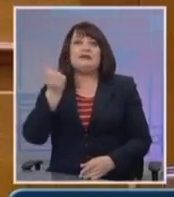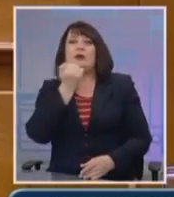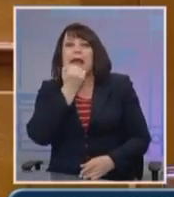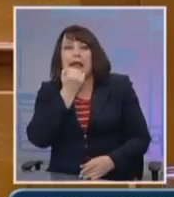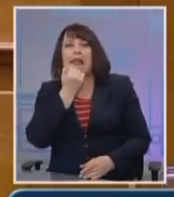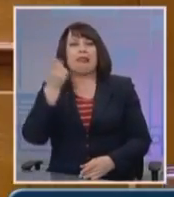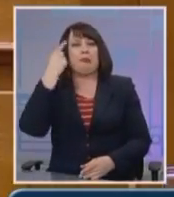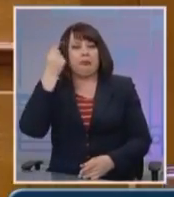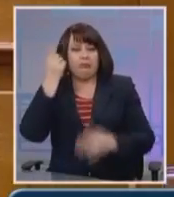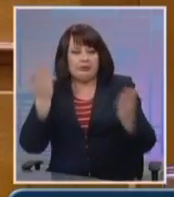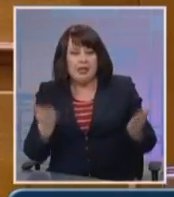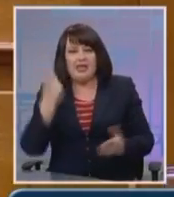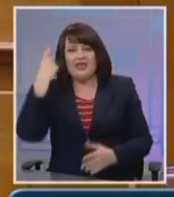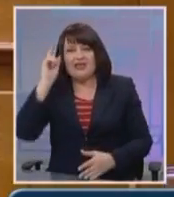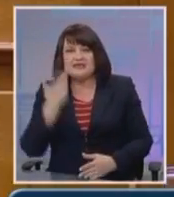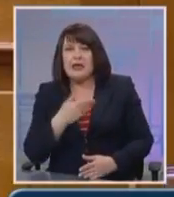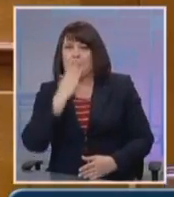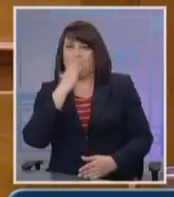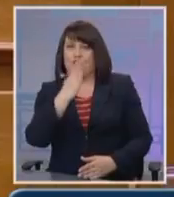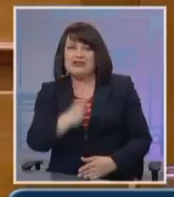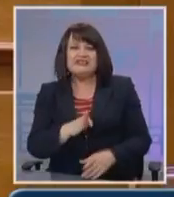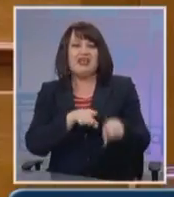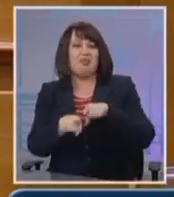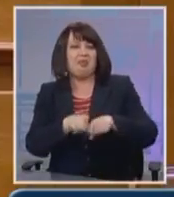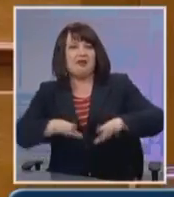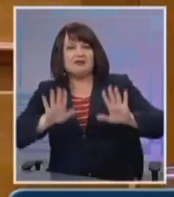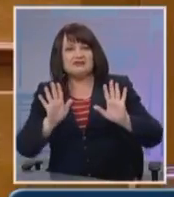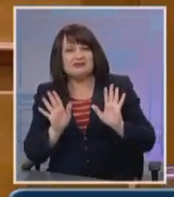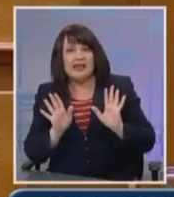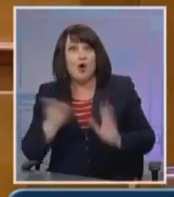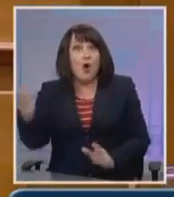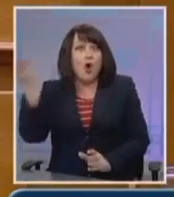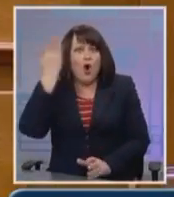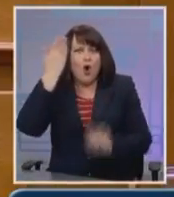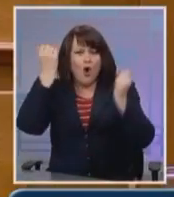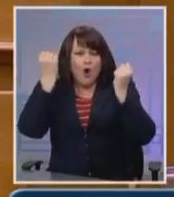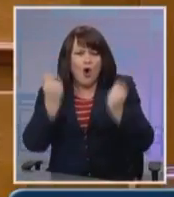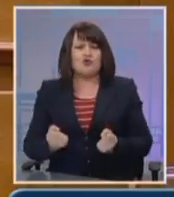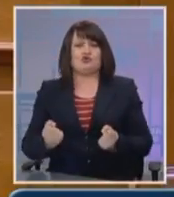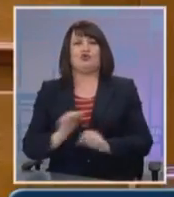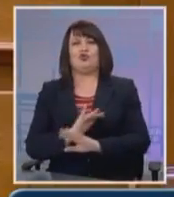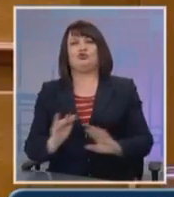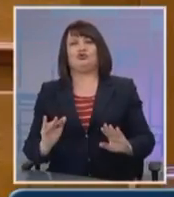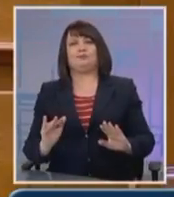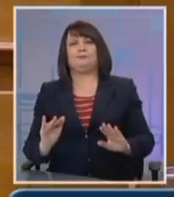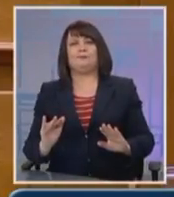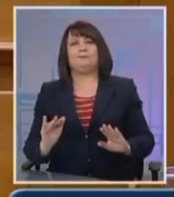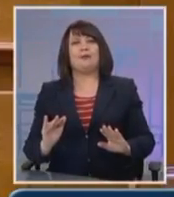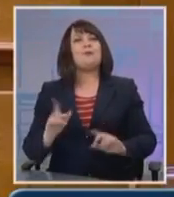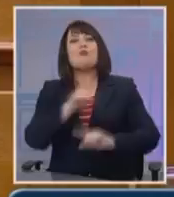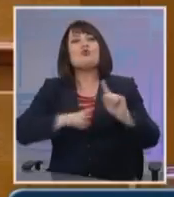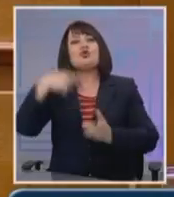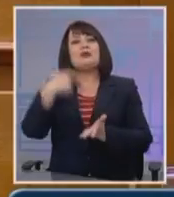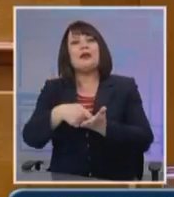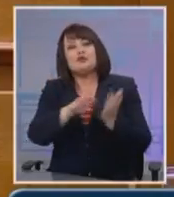η ασχετοσύνη, η υποκρισία έχουν μεγάλο κόστος. Κόστος που θα το καταβάλουν όλοι οι